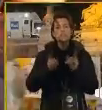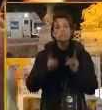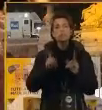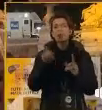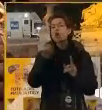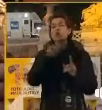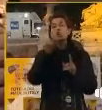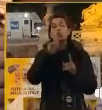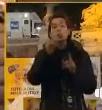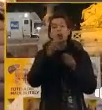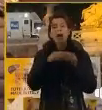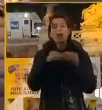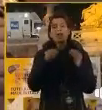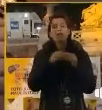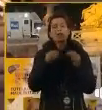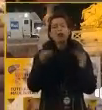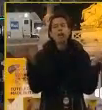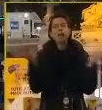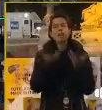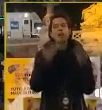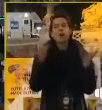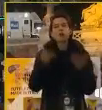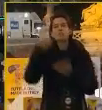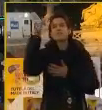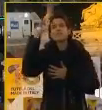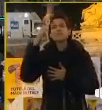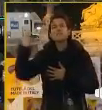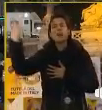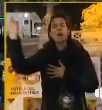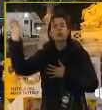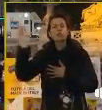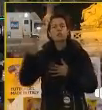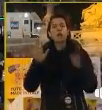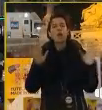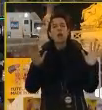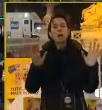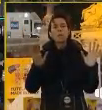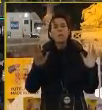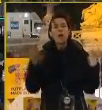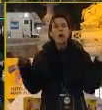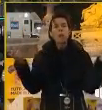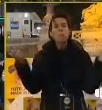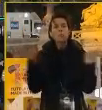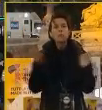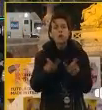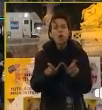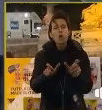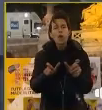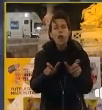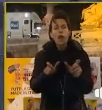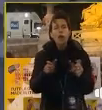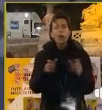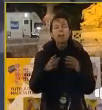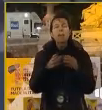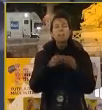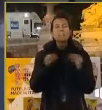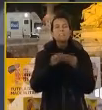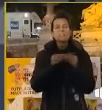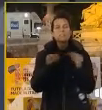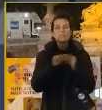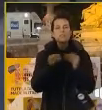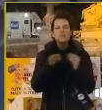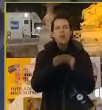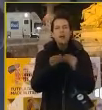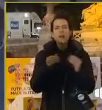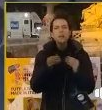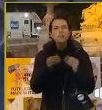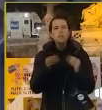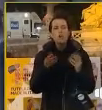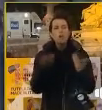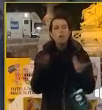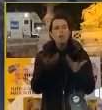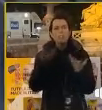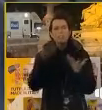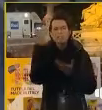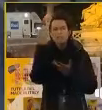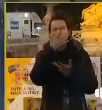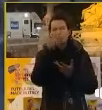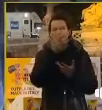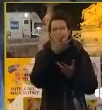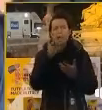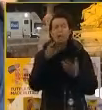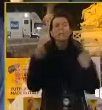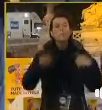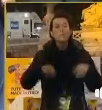cose straordinarie, ma impedire che si facciano delle cazzate, è questa la nostra filosofia.